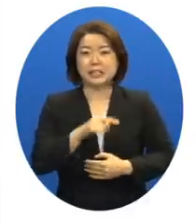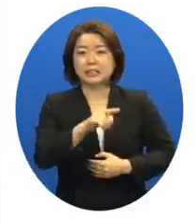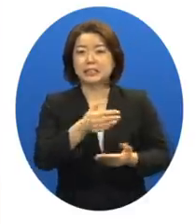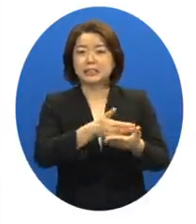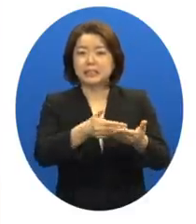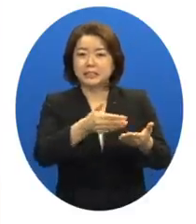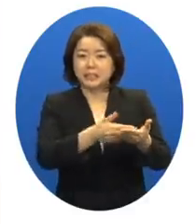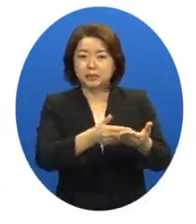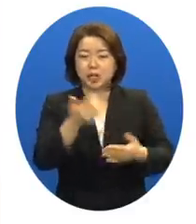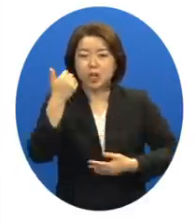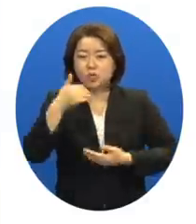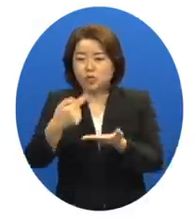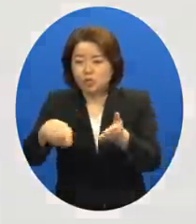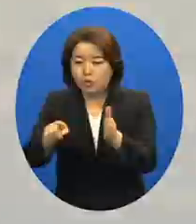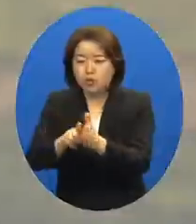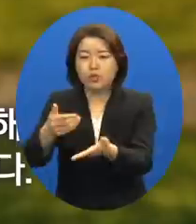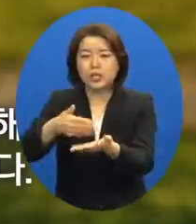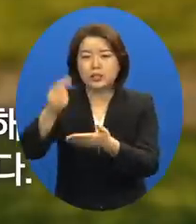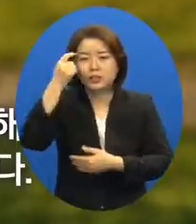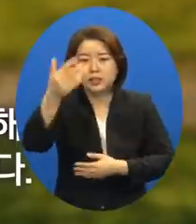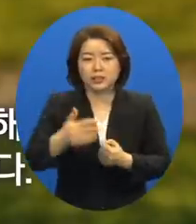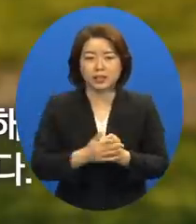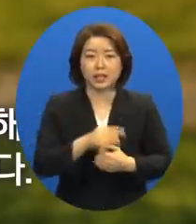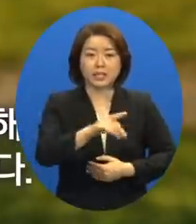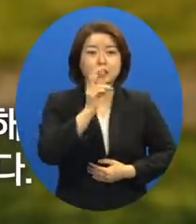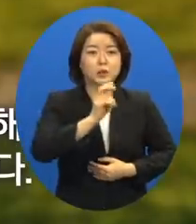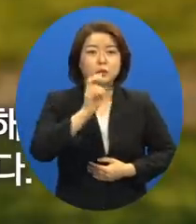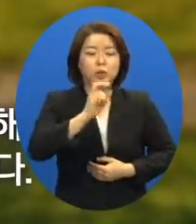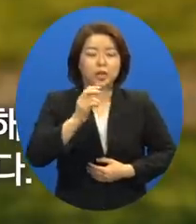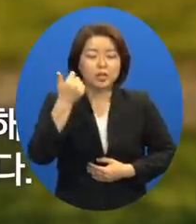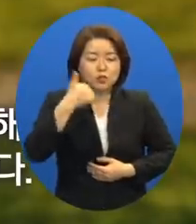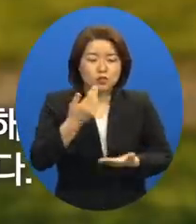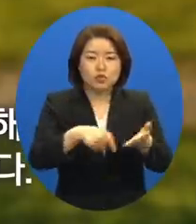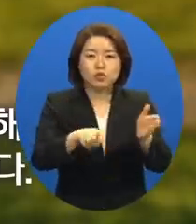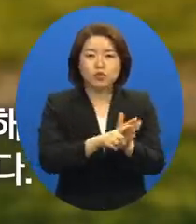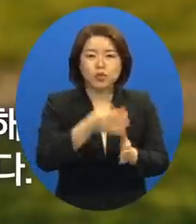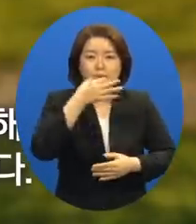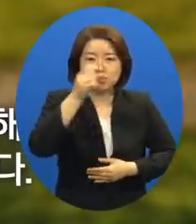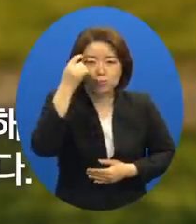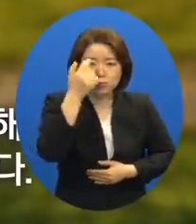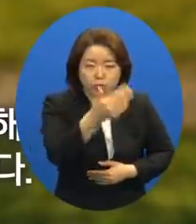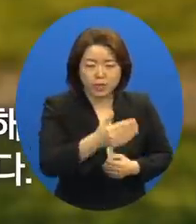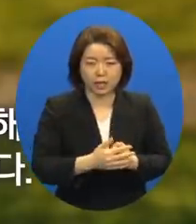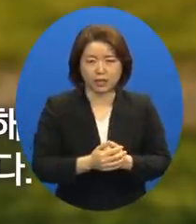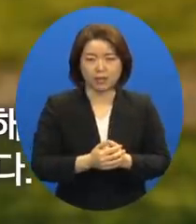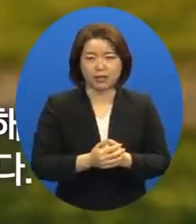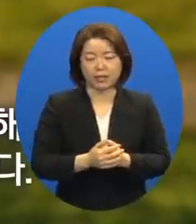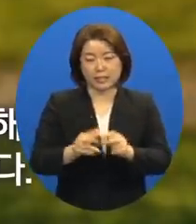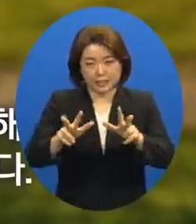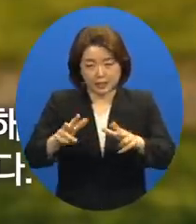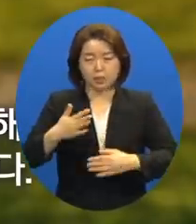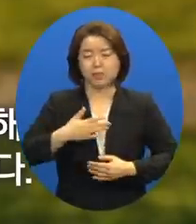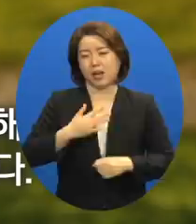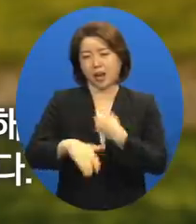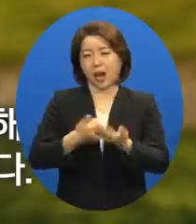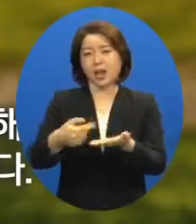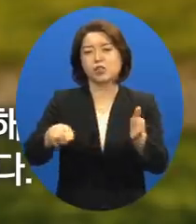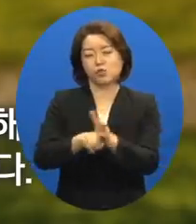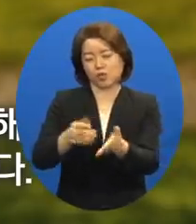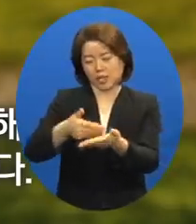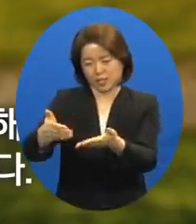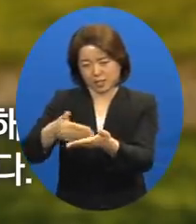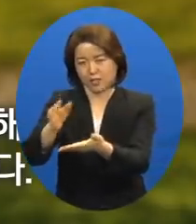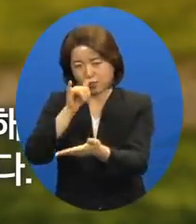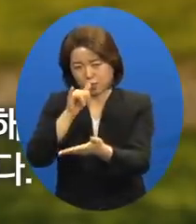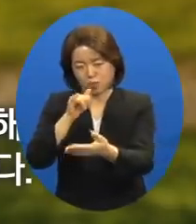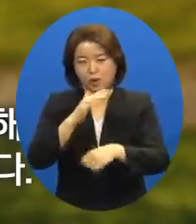그림을 누구를 위해 그리느냐, 그 노래를 누구를 위해 부르느냐, 저는 하나님을 위해 그림을 그리고